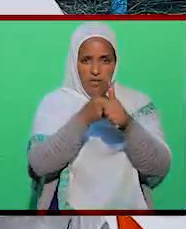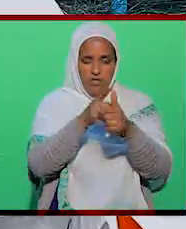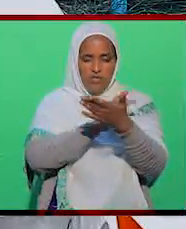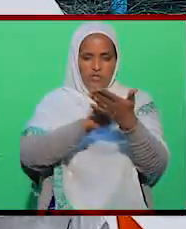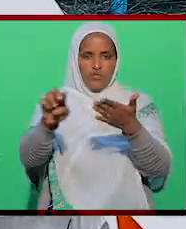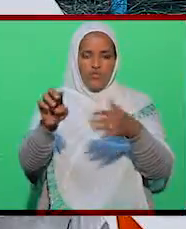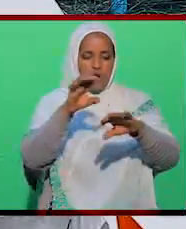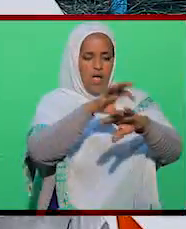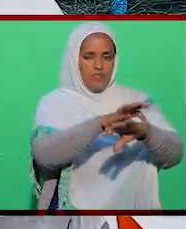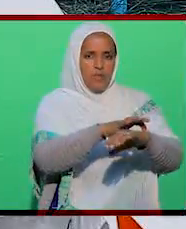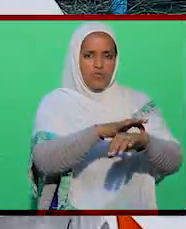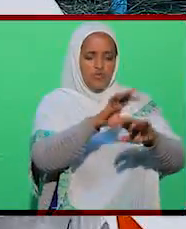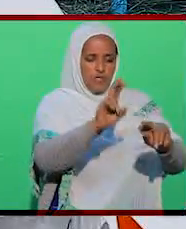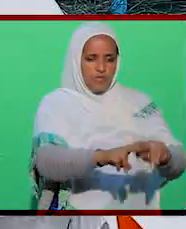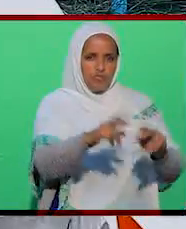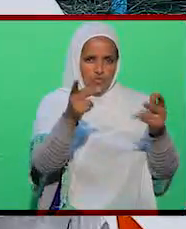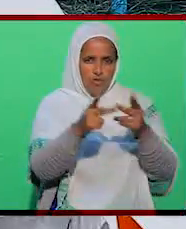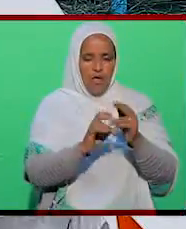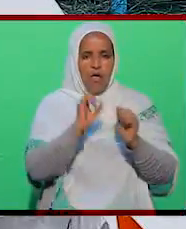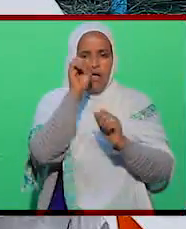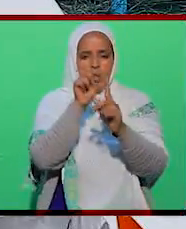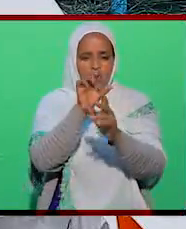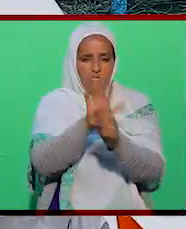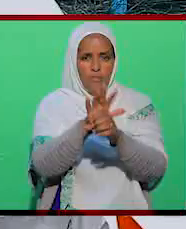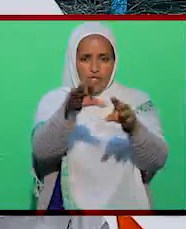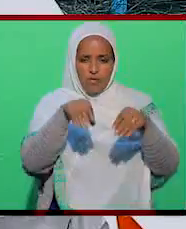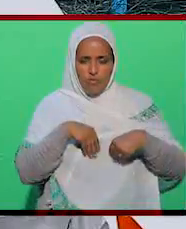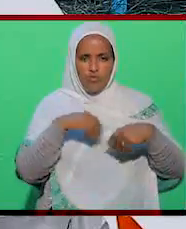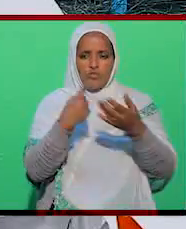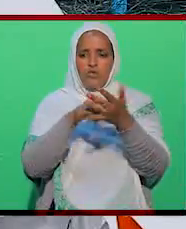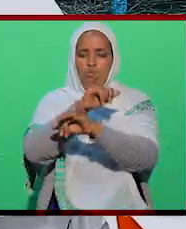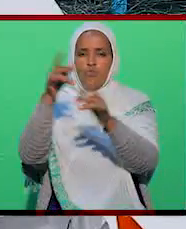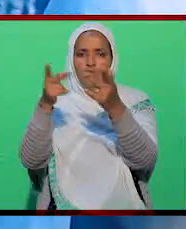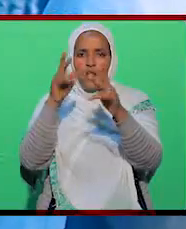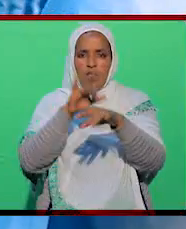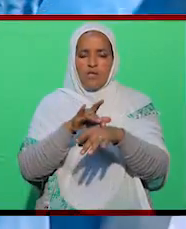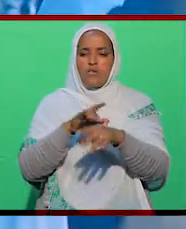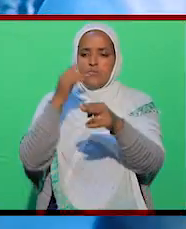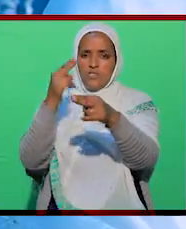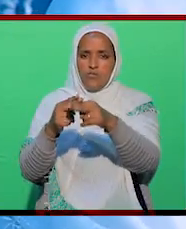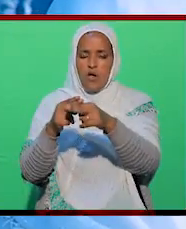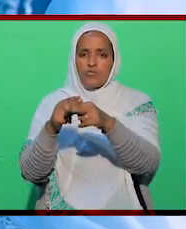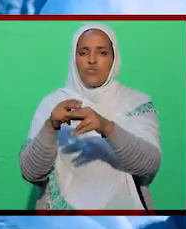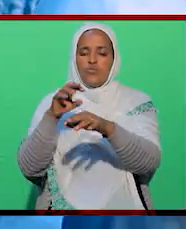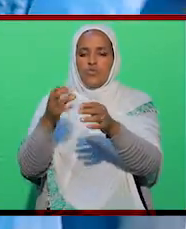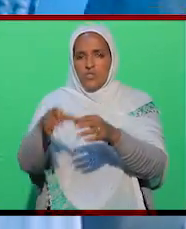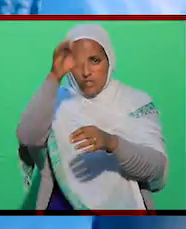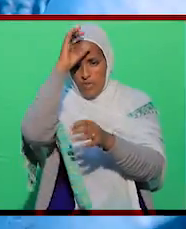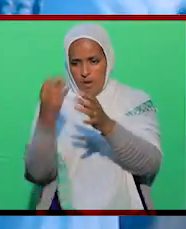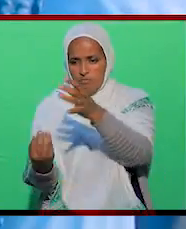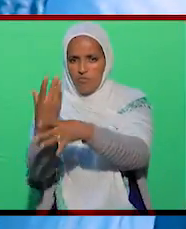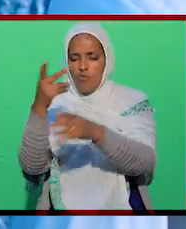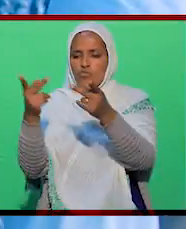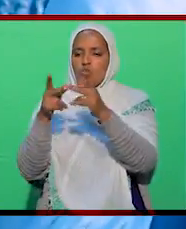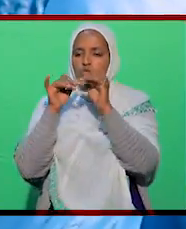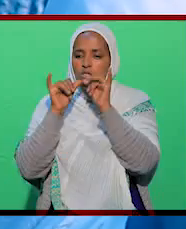አንደኛ የቅዱሳን አጽማቸው ባረፈበት በተጋደሉበት ቃል ኪዳን በተቀበሉበት እንዲህ ባሉ ቦታዎች በስማቸው ጸበል የፈለቀም ቢሆን